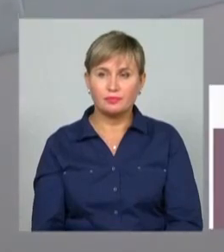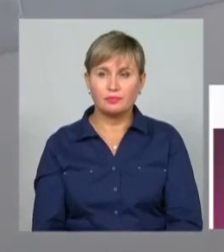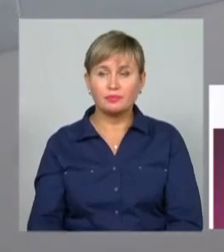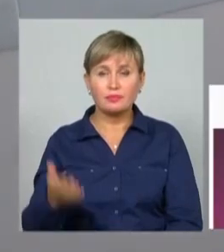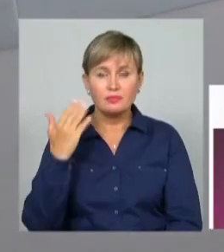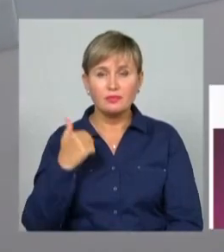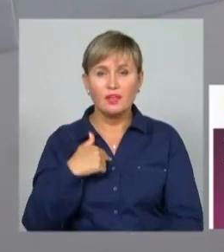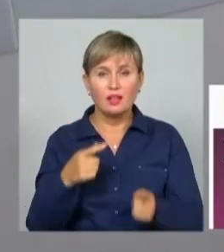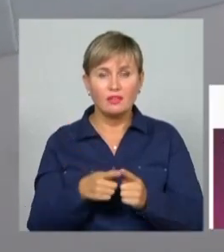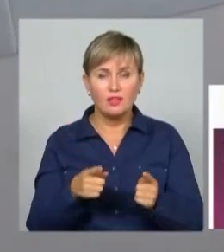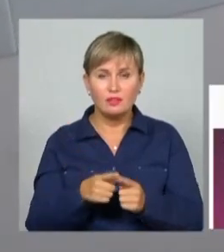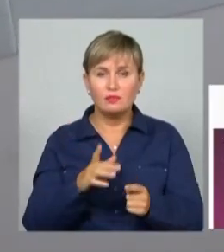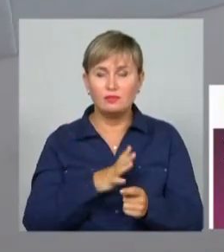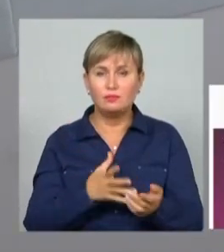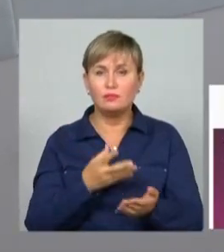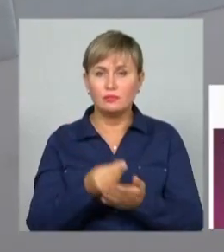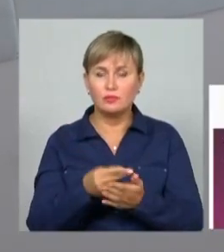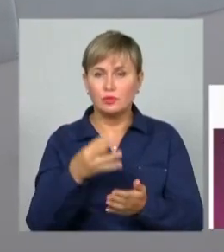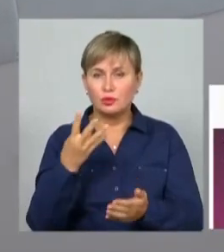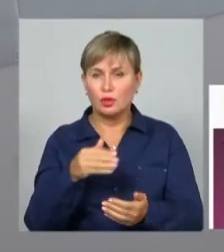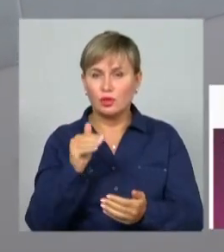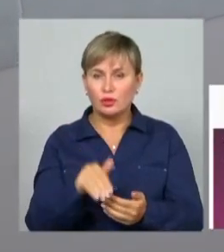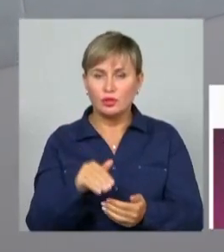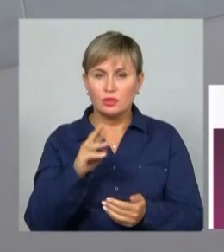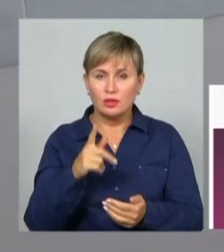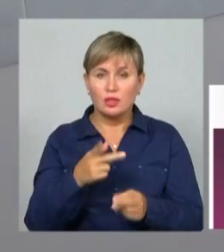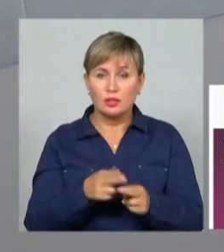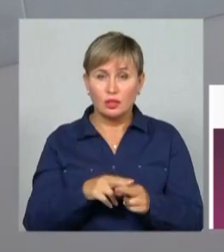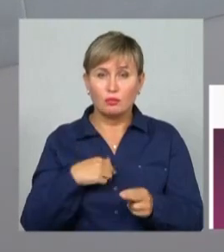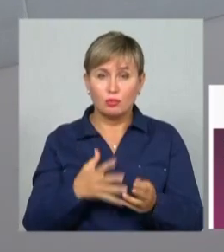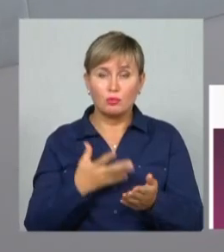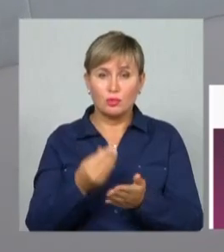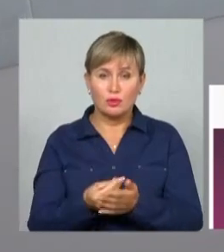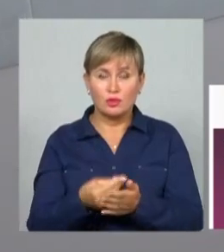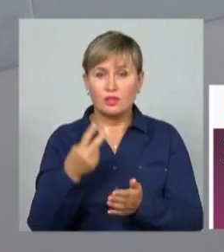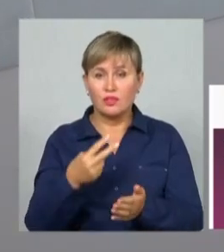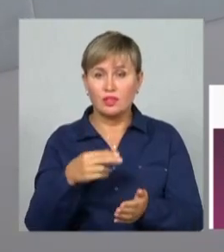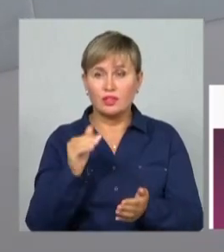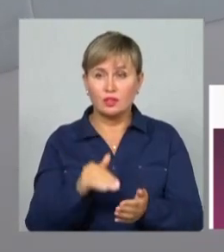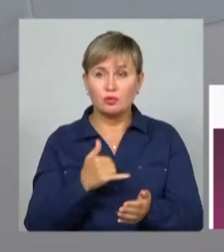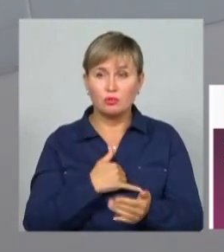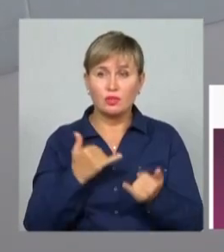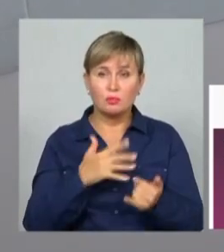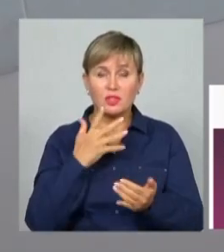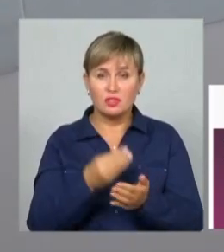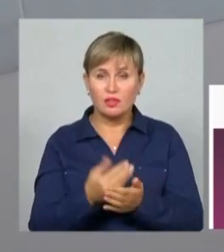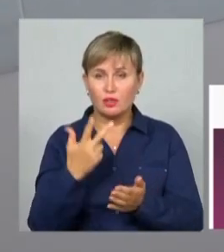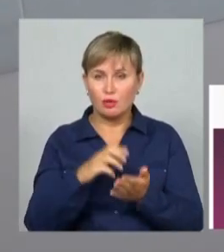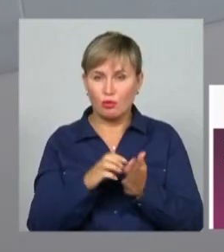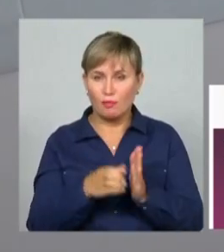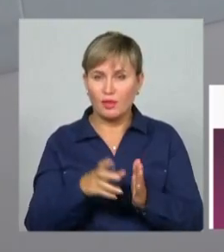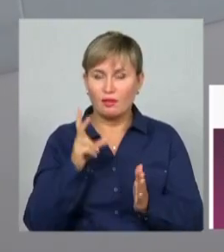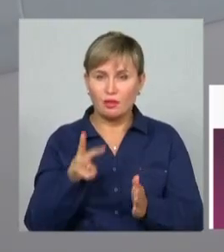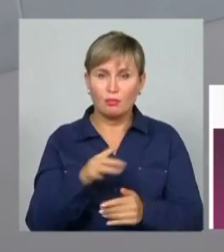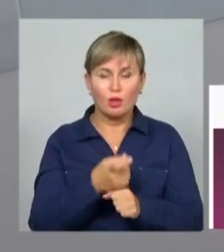Раньше я снимала квартиру в аренду и платила по 40 тысяч тенге. За эту мы будем платить 20 тысяч. У нас теперь своя трехкомнатная квартира.